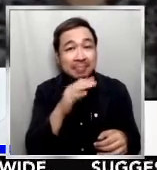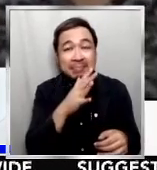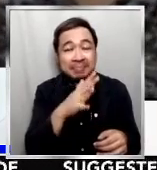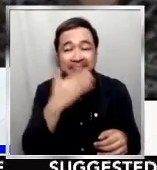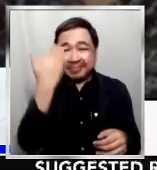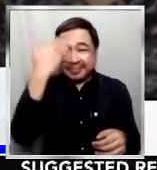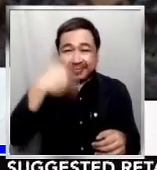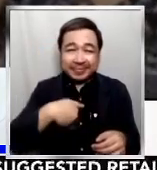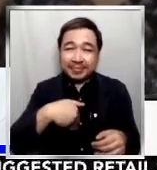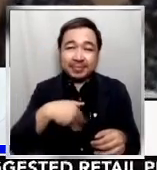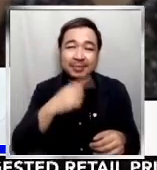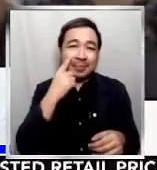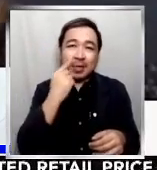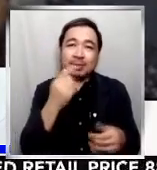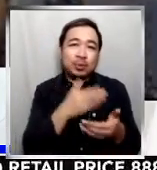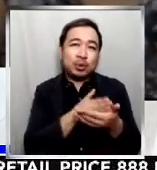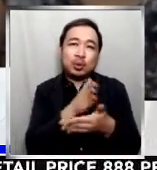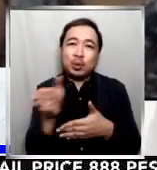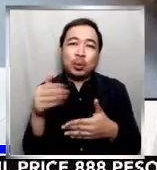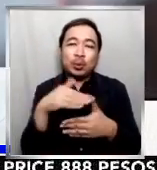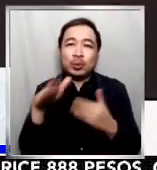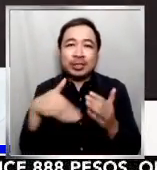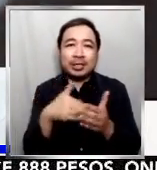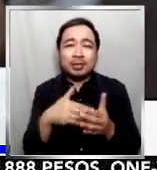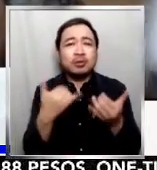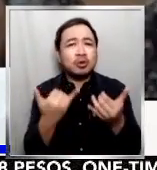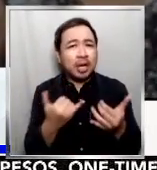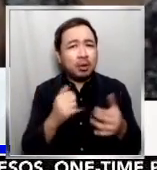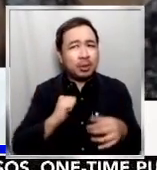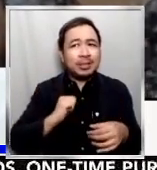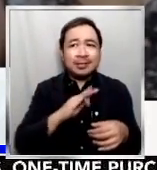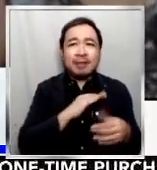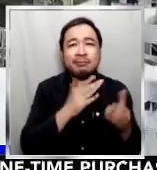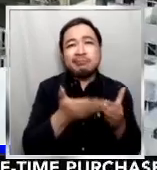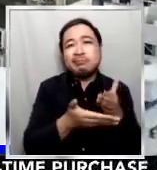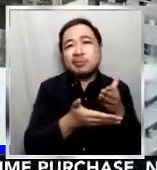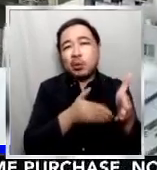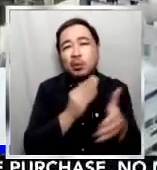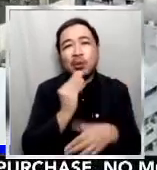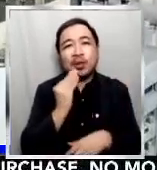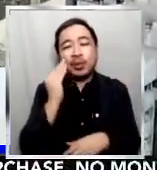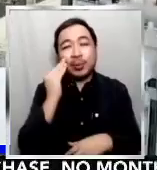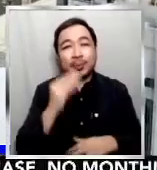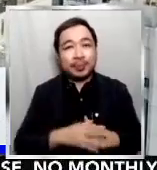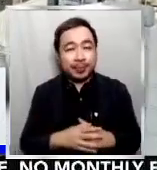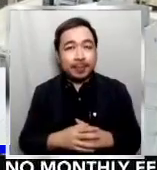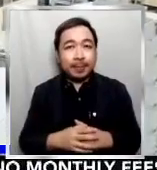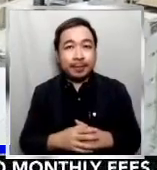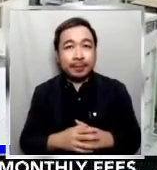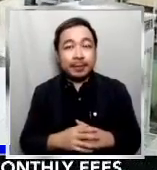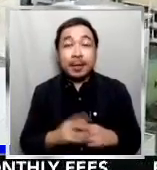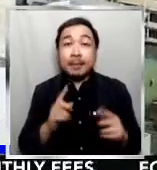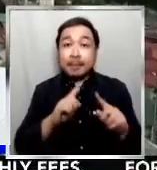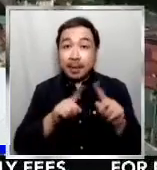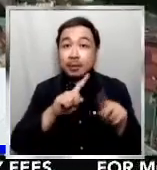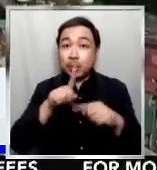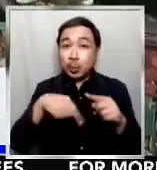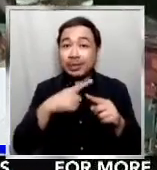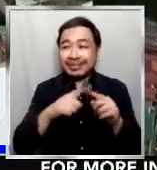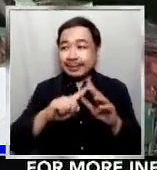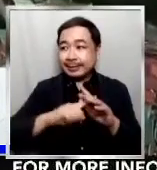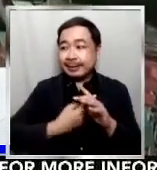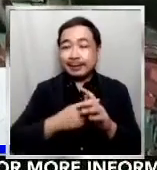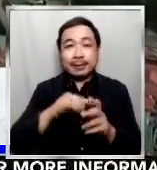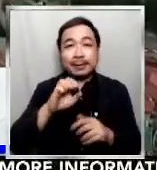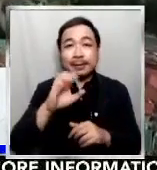sa fill oil. Kaya sila po ay pinupuntahan natin sa kanilang mga tahanan. Pero mula nang ipatupad ang ECQ nitong Biyernes, hindi pa